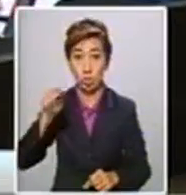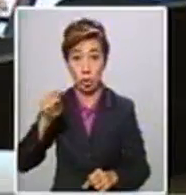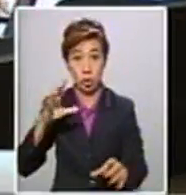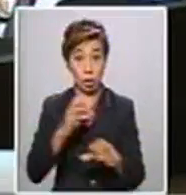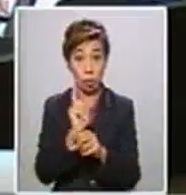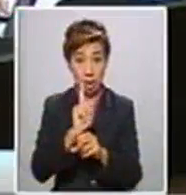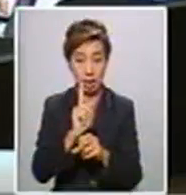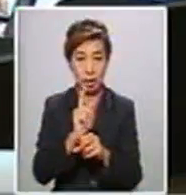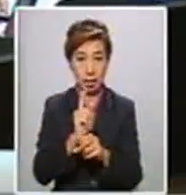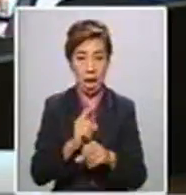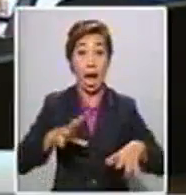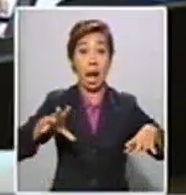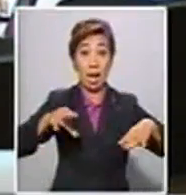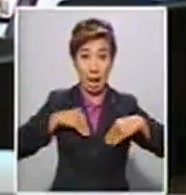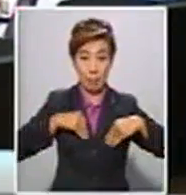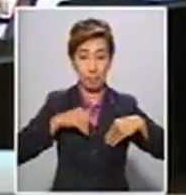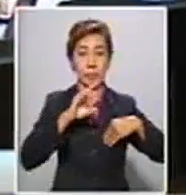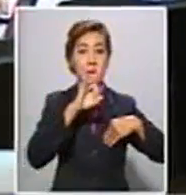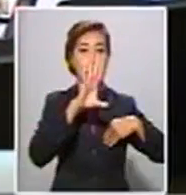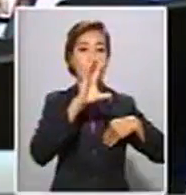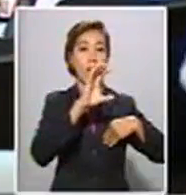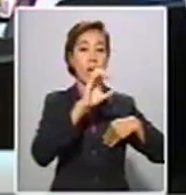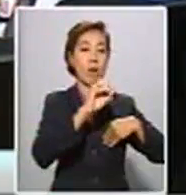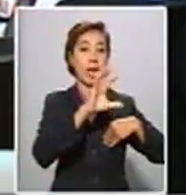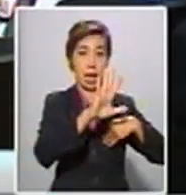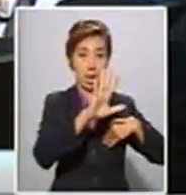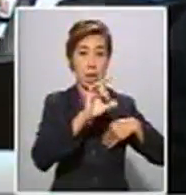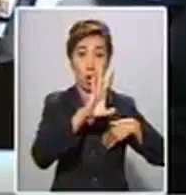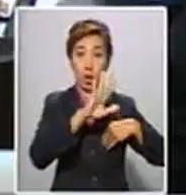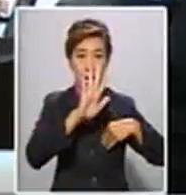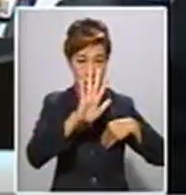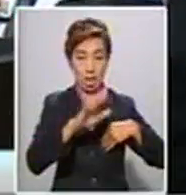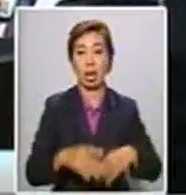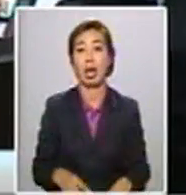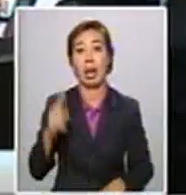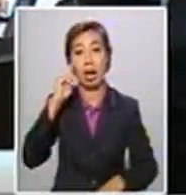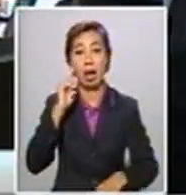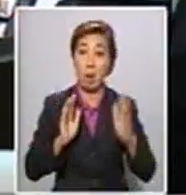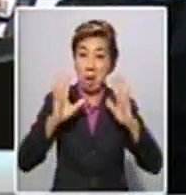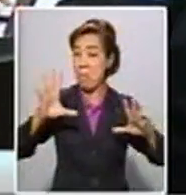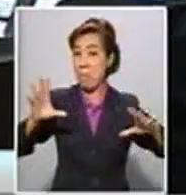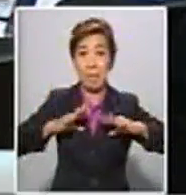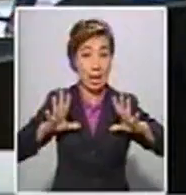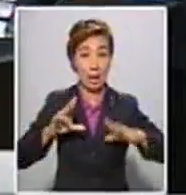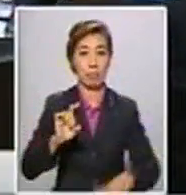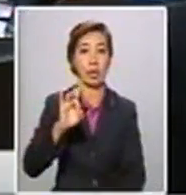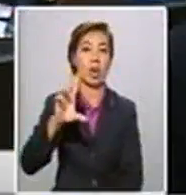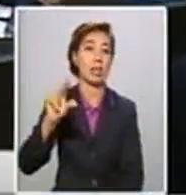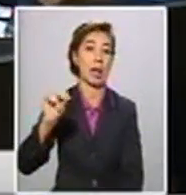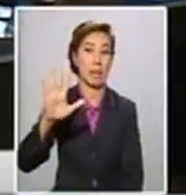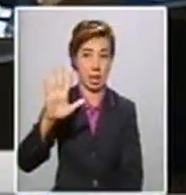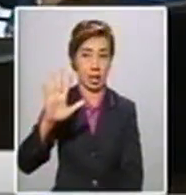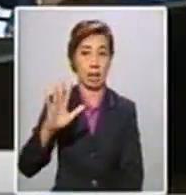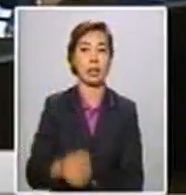มีผู้เห็นชอบ105คะแนนผู้ออกเสียงไม่เห็นชอบ135คะแ